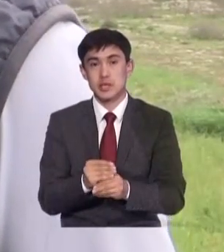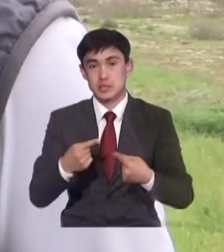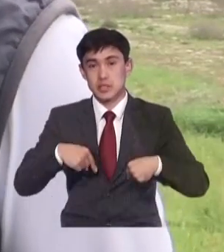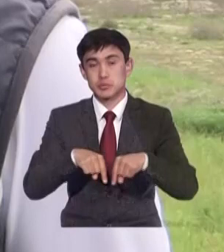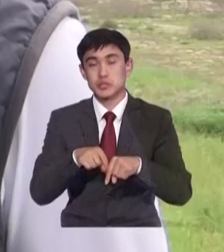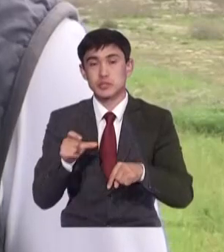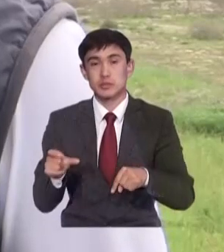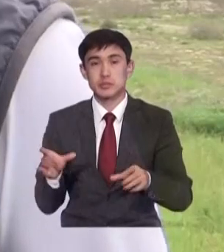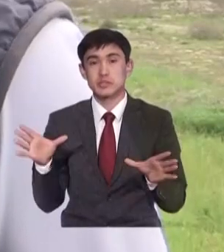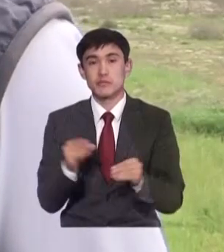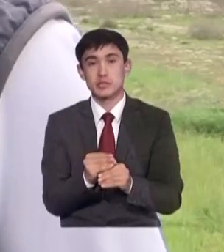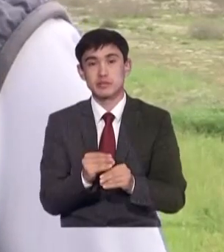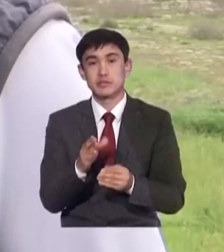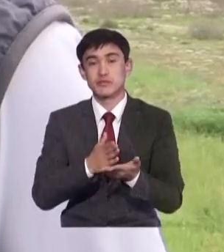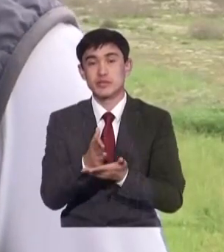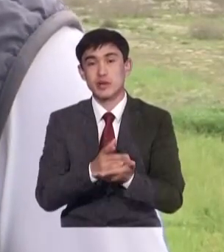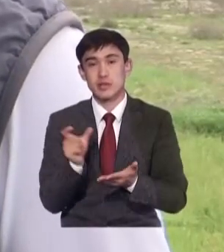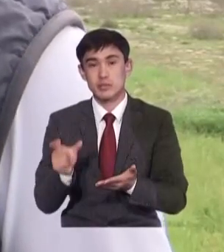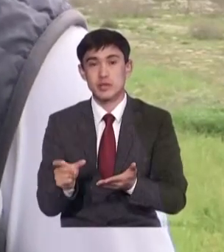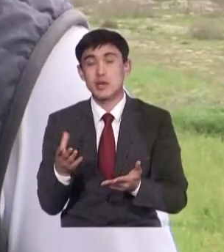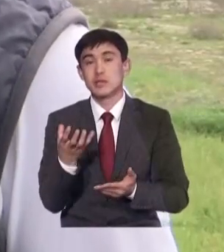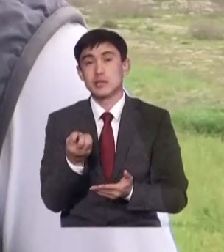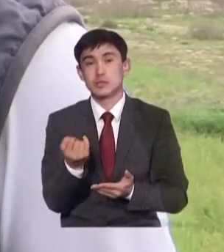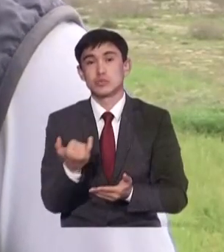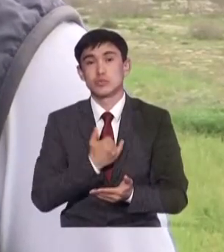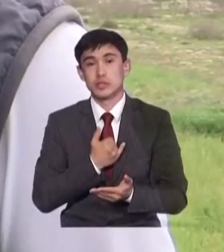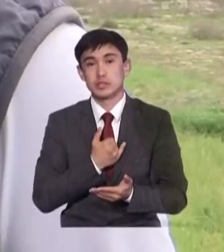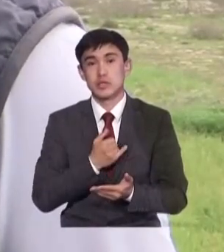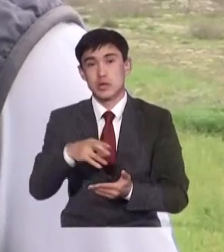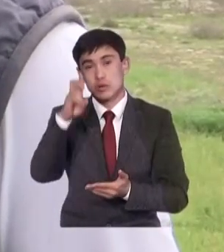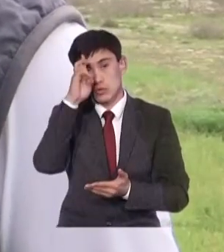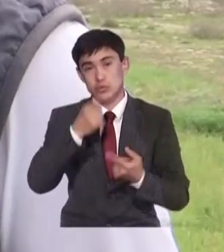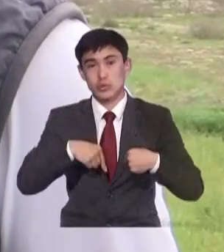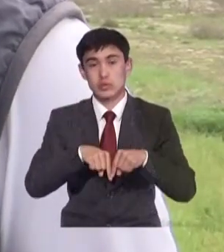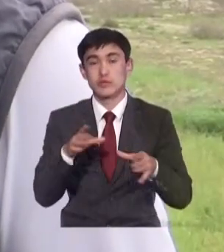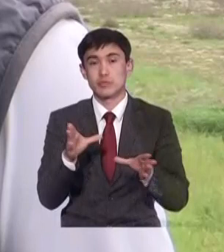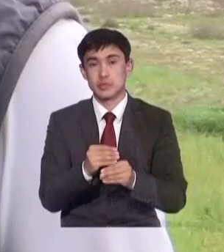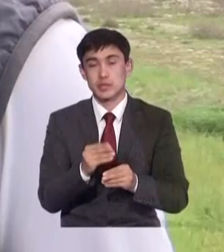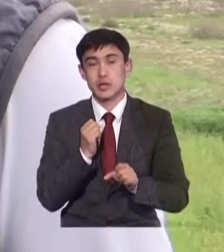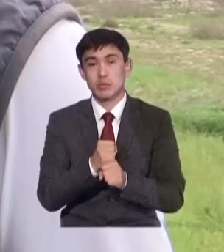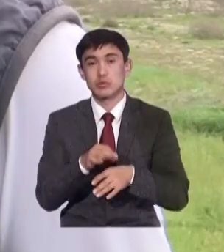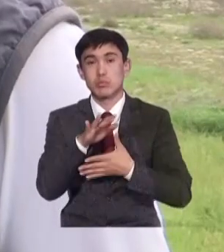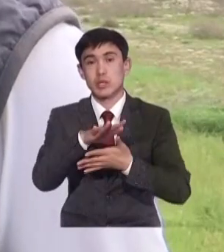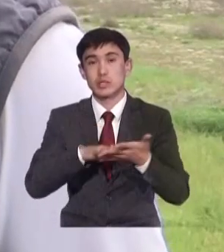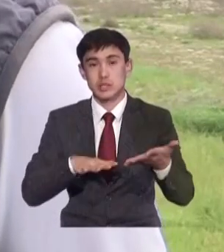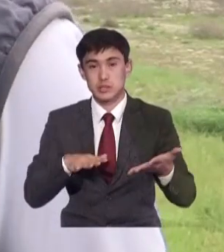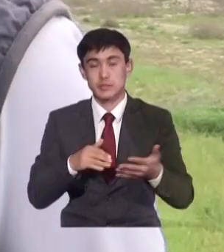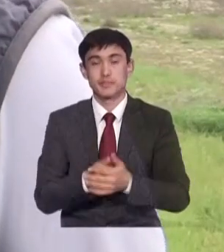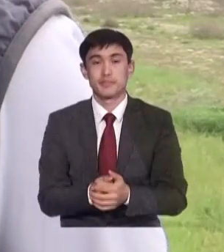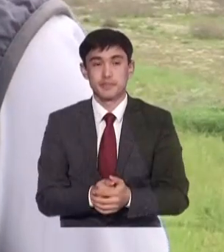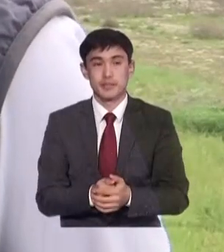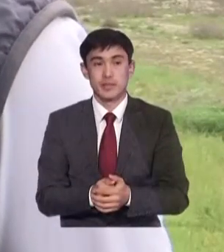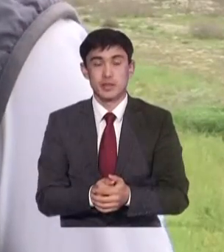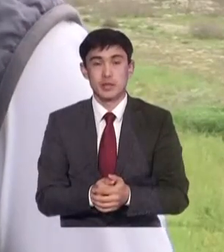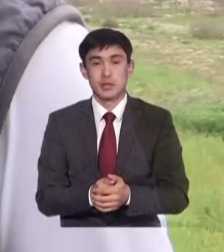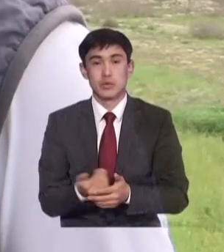общественниками, совместно с ветеранами, также у нас с государственными органами. Работа продолжается.